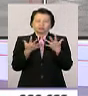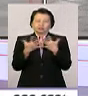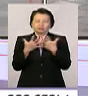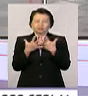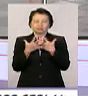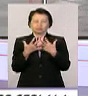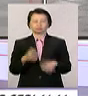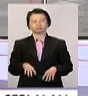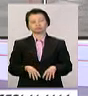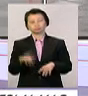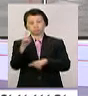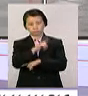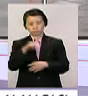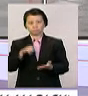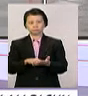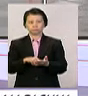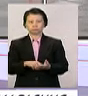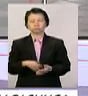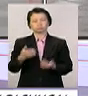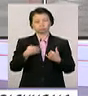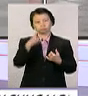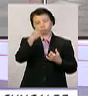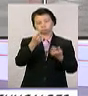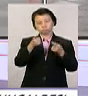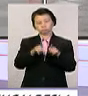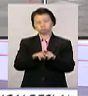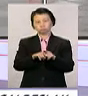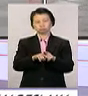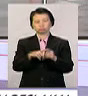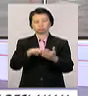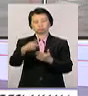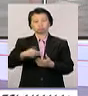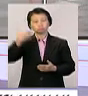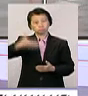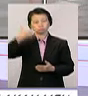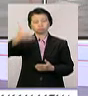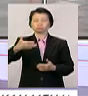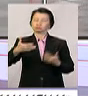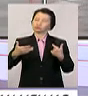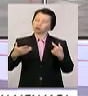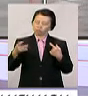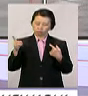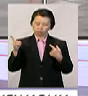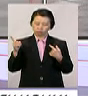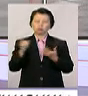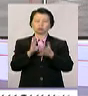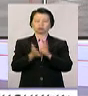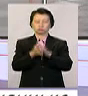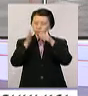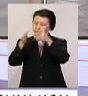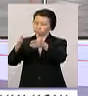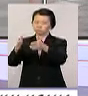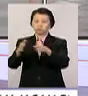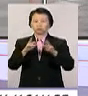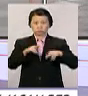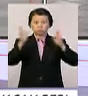Terima kasih, Bentu. Baik, saudara, hari ini juga ada satu peristiwa ataupun acara bersejarah berlangsung menjadi tumpuan bukan sahaja